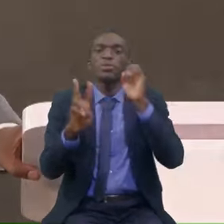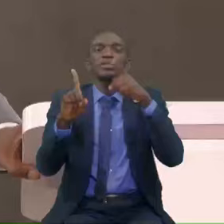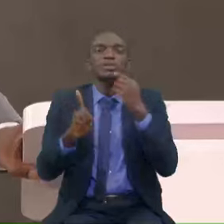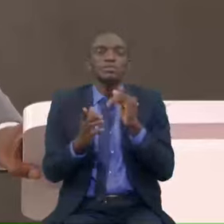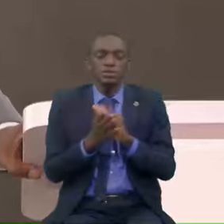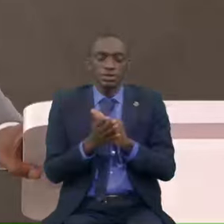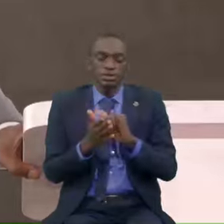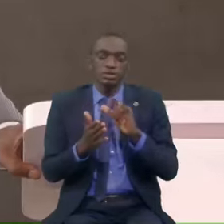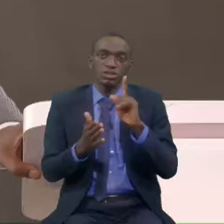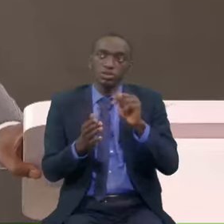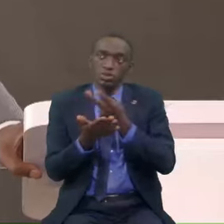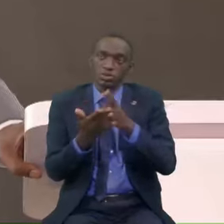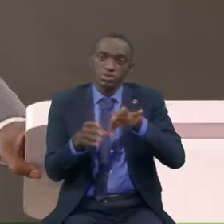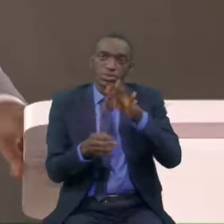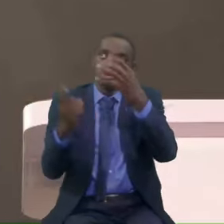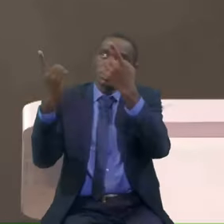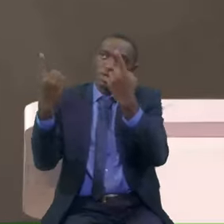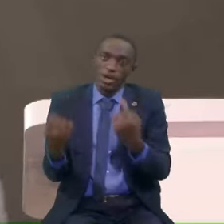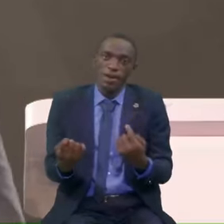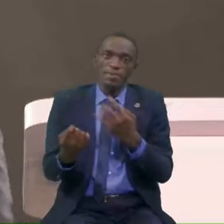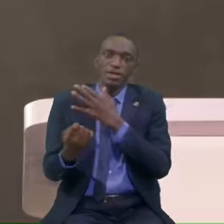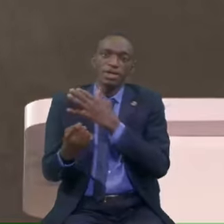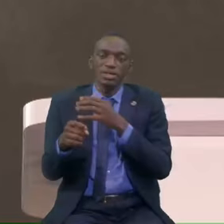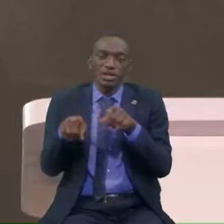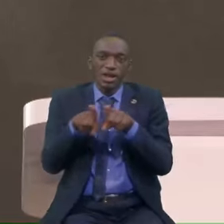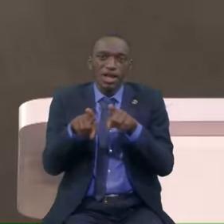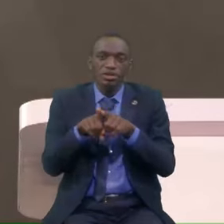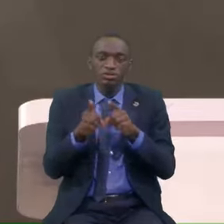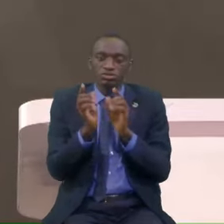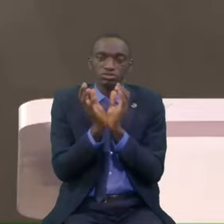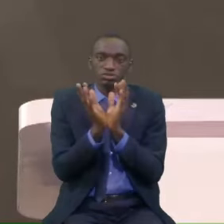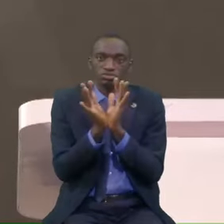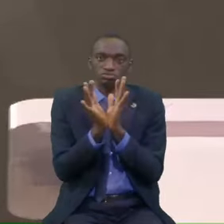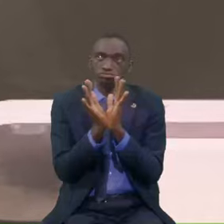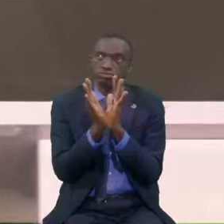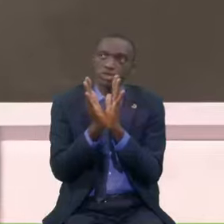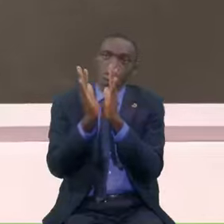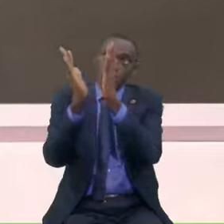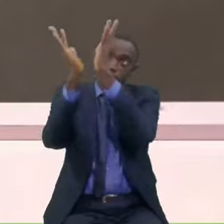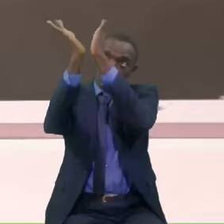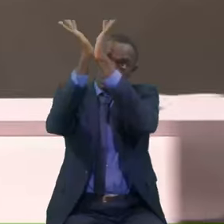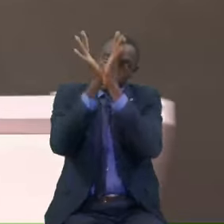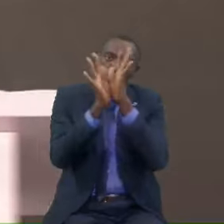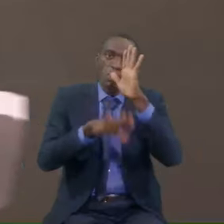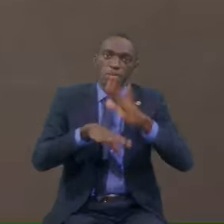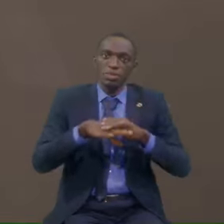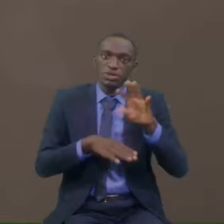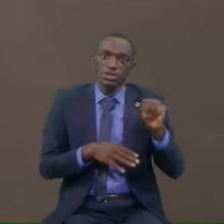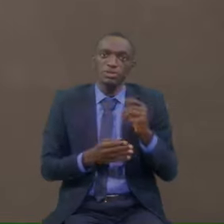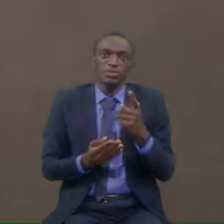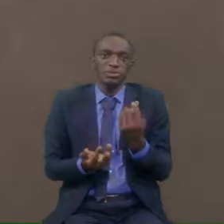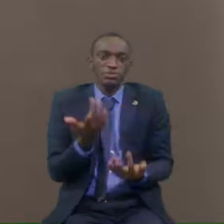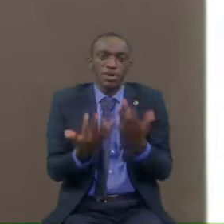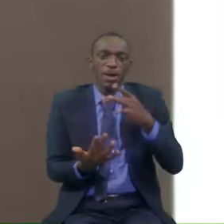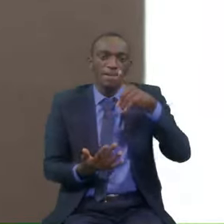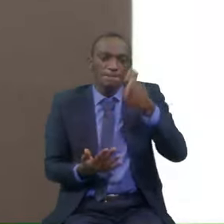langues comme des langues de feu est venu sur eux. Le feu doit brûler. Et